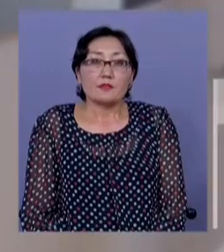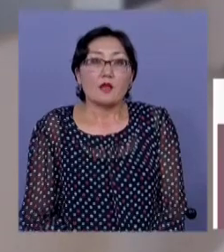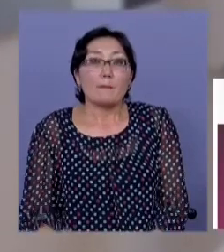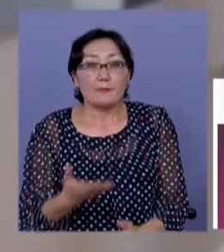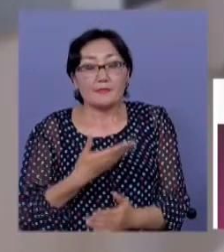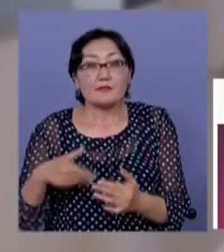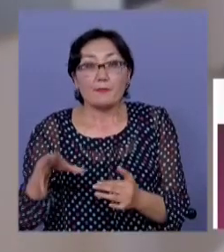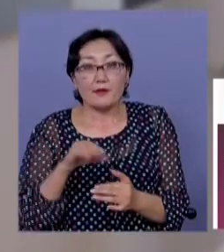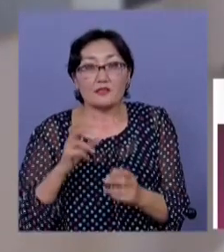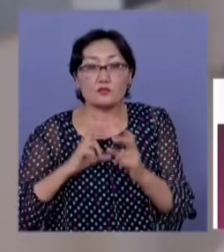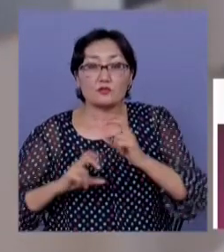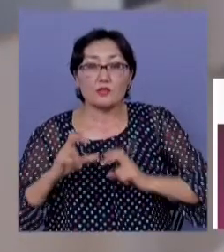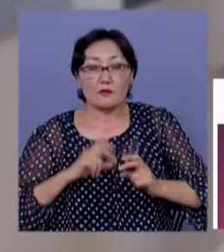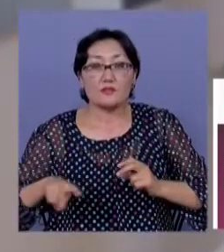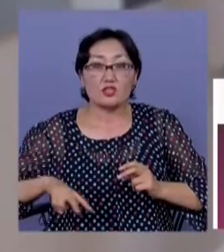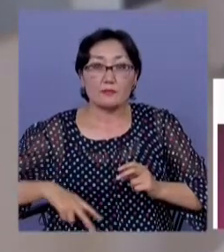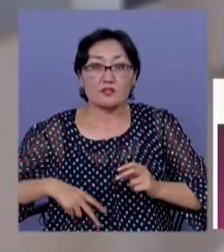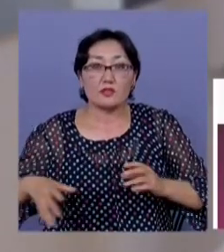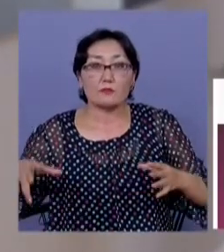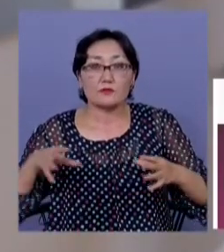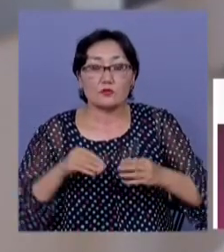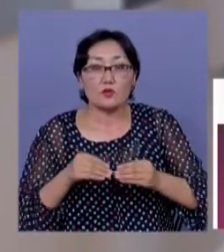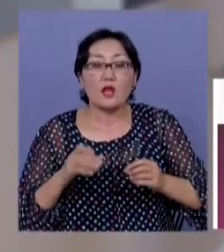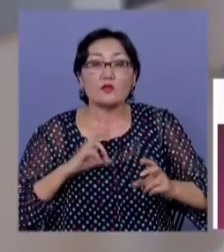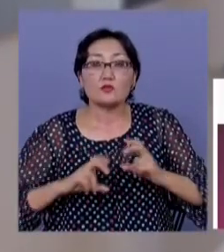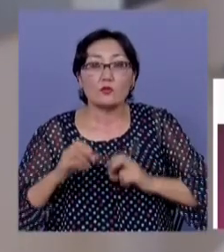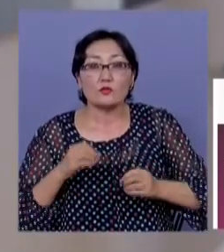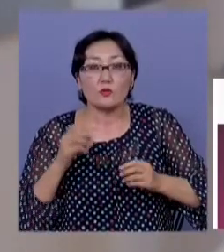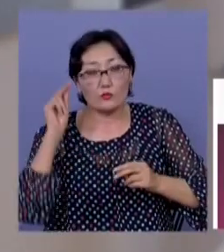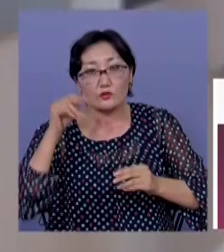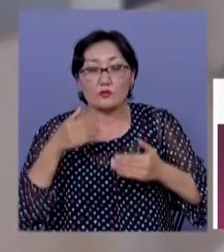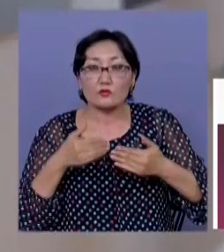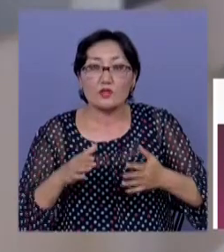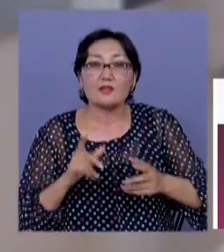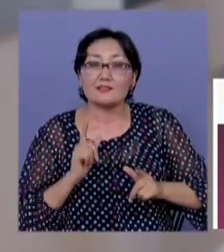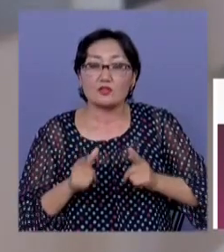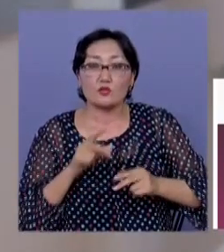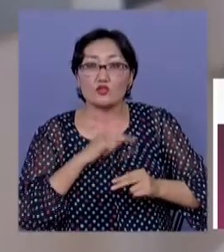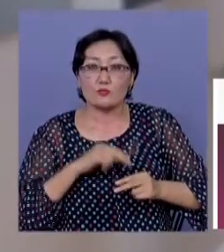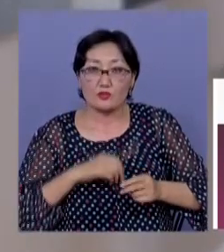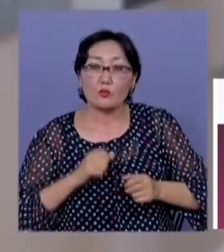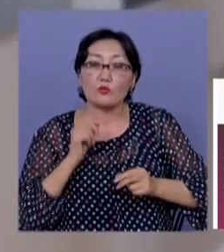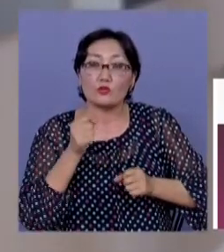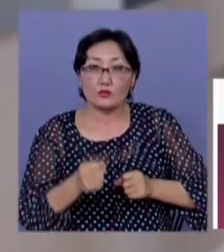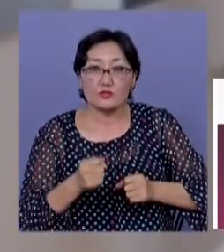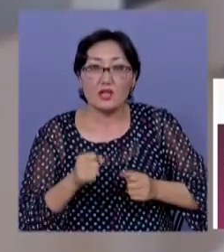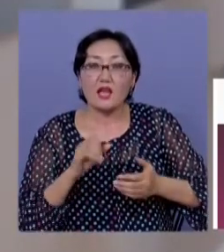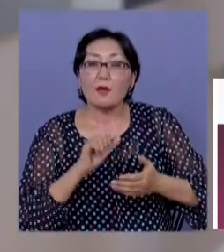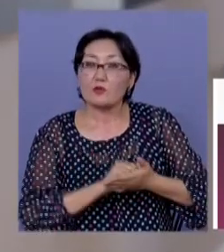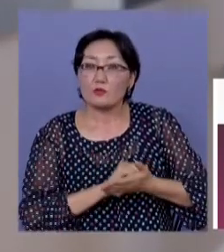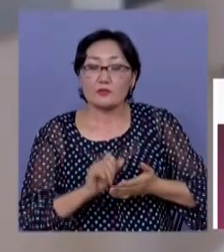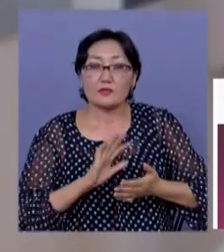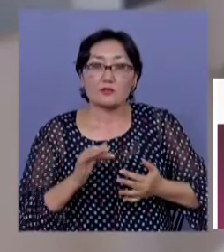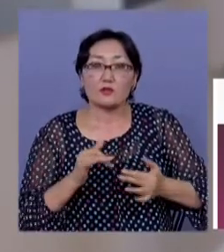Біз барлық оқу орнының ректорларын жинап, студенттің оқуды тәмамдаған соң шын мәнінде жұмысқа орналасқанын қағаз жүзінде емес,